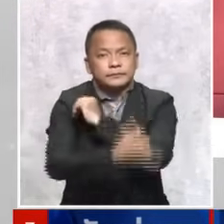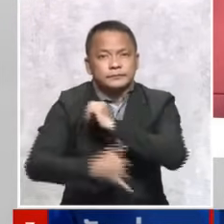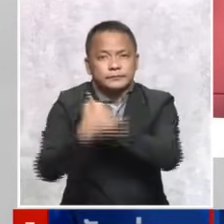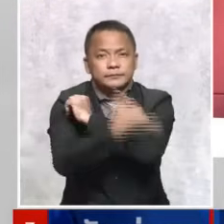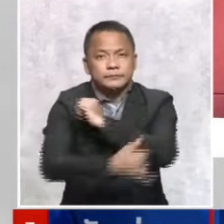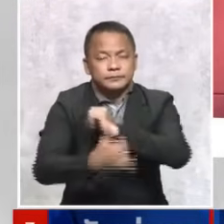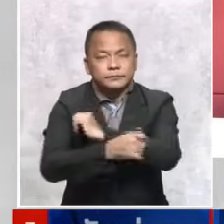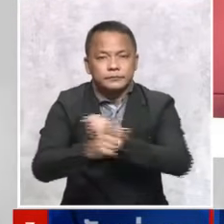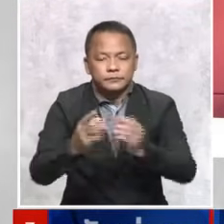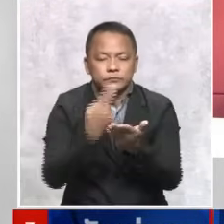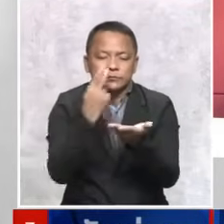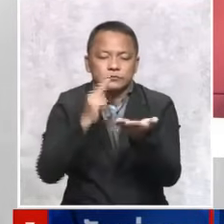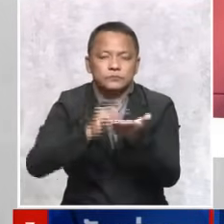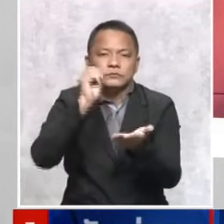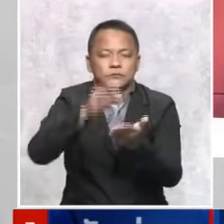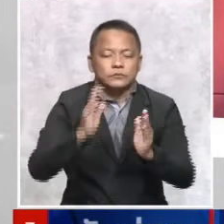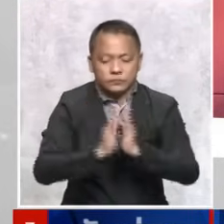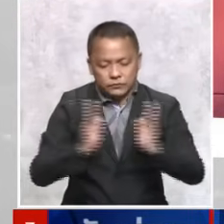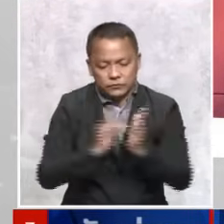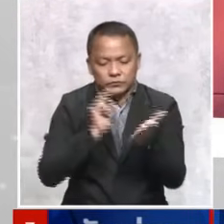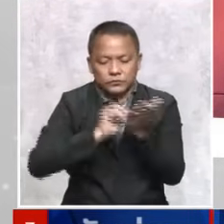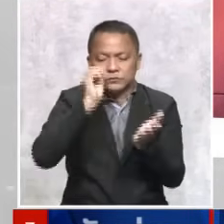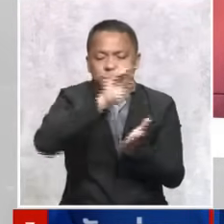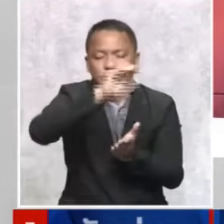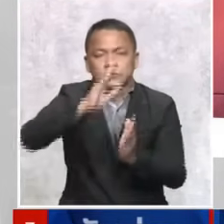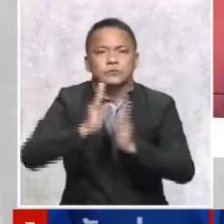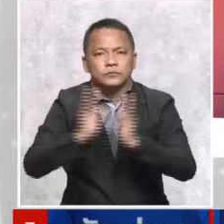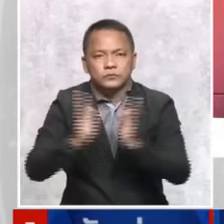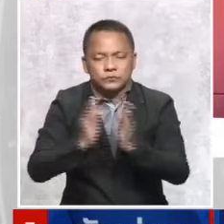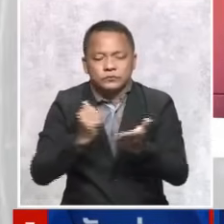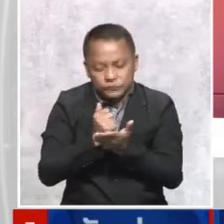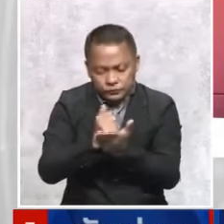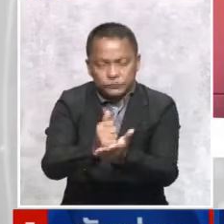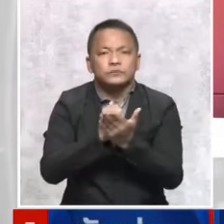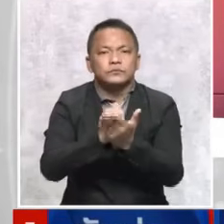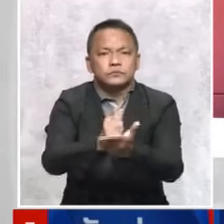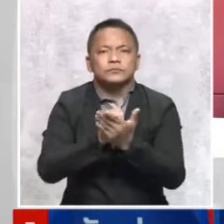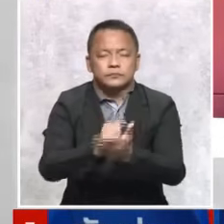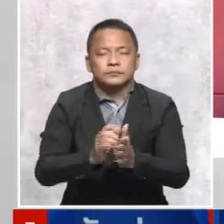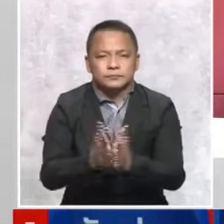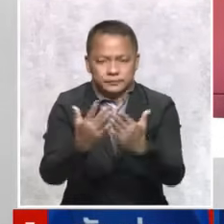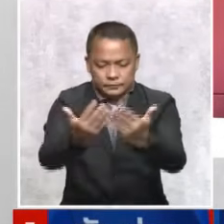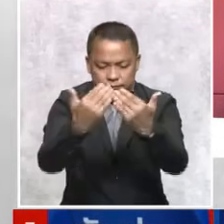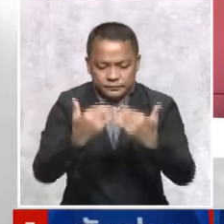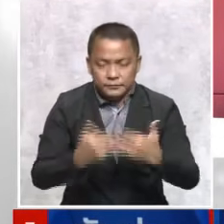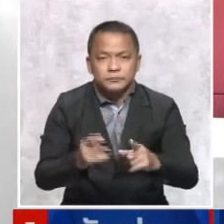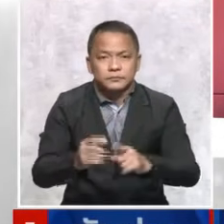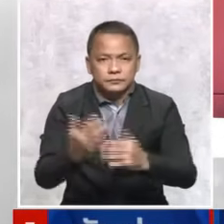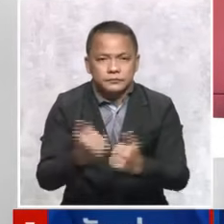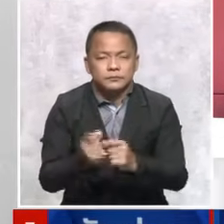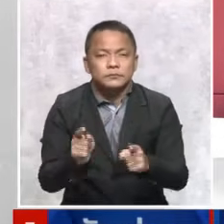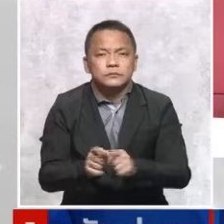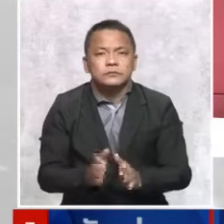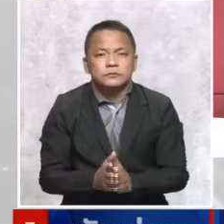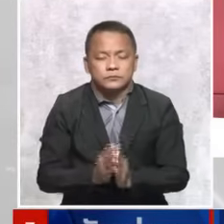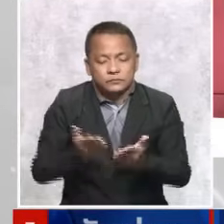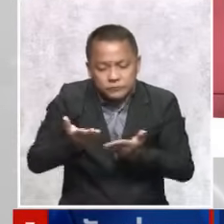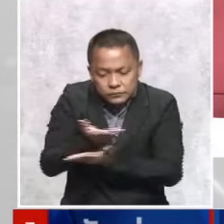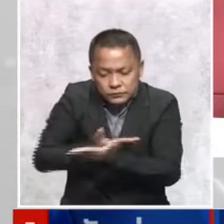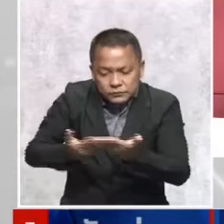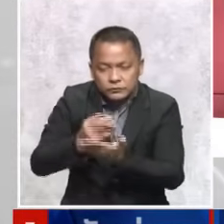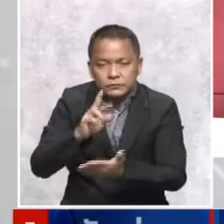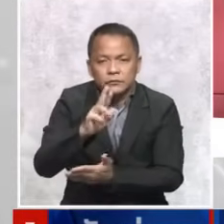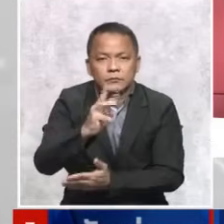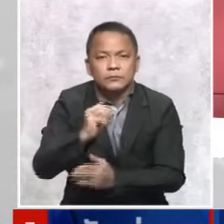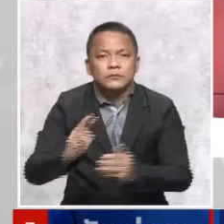ศก็ได้ทำหนังสือขอบคุณประเทศต่างๆที่ให้การช่วยเหลือแล้ว และนอกจากนี้นะคะจากการหารือกับรัฐมน